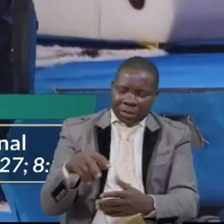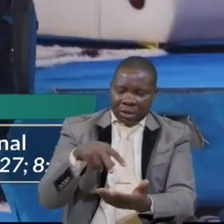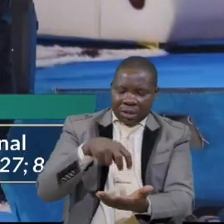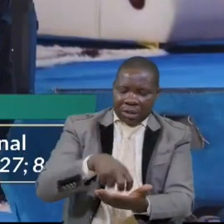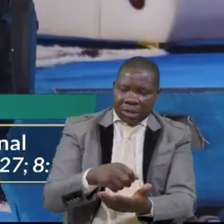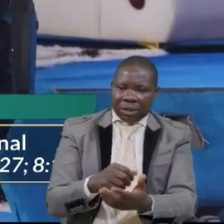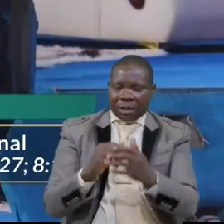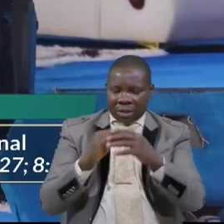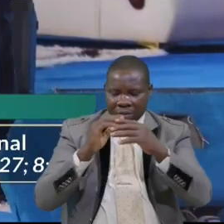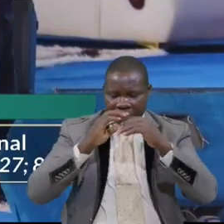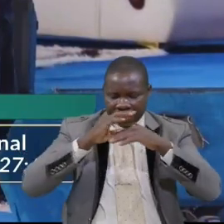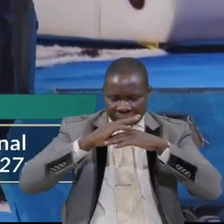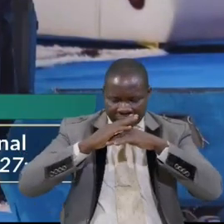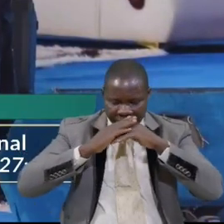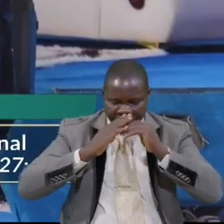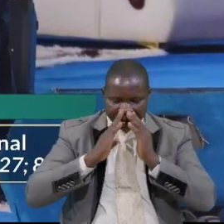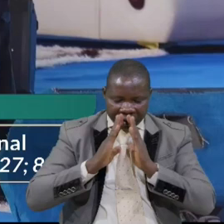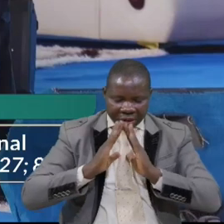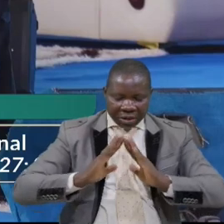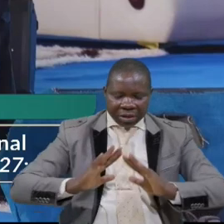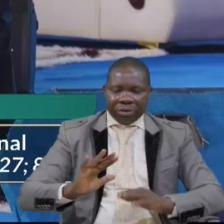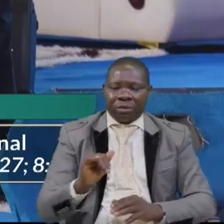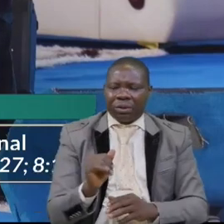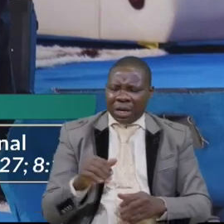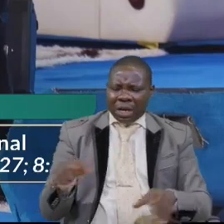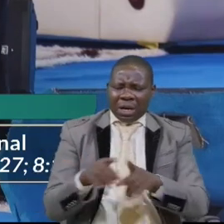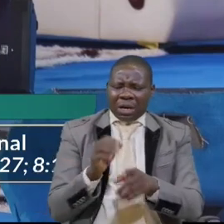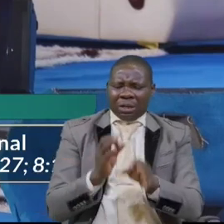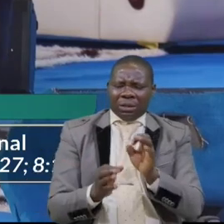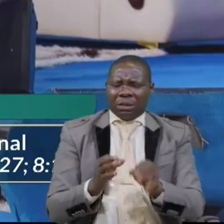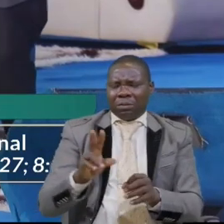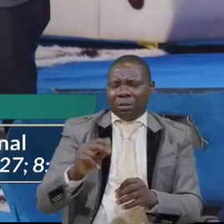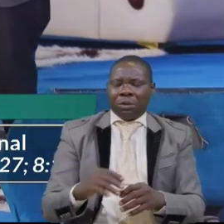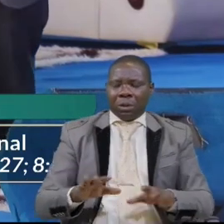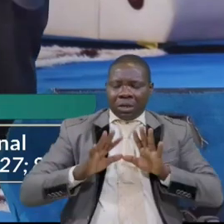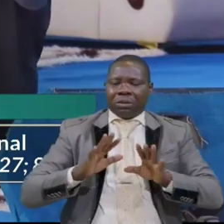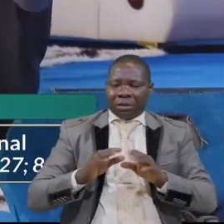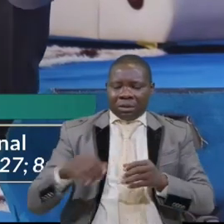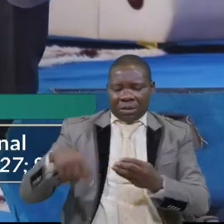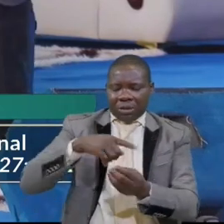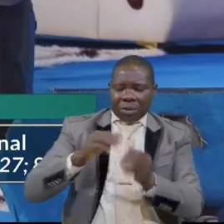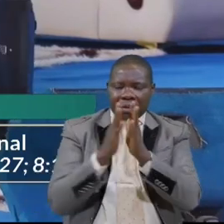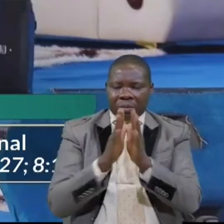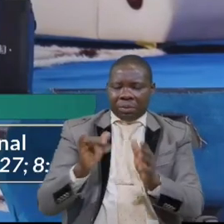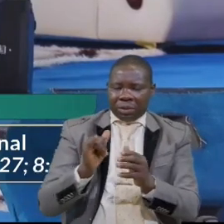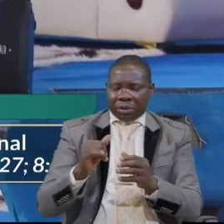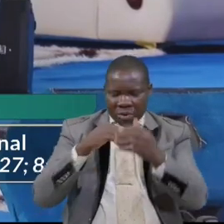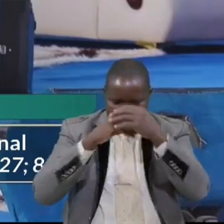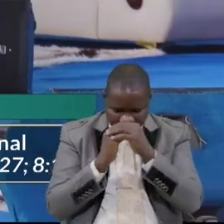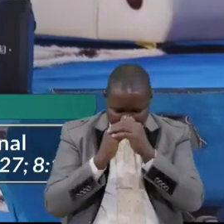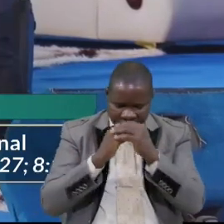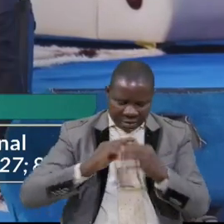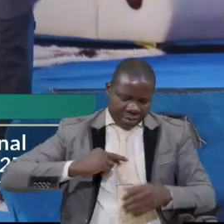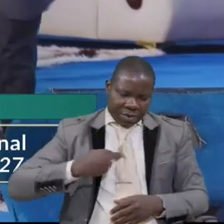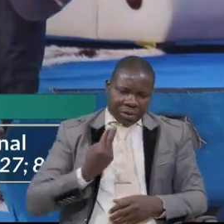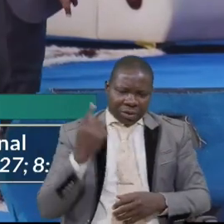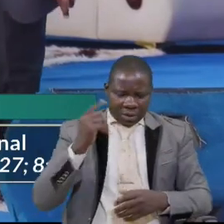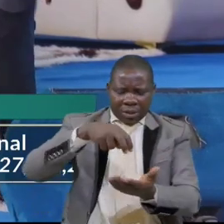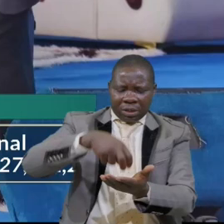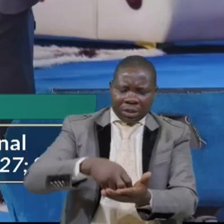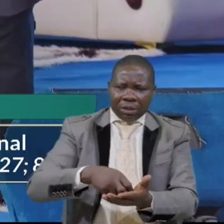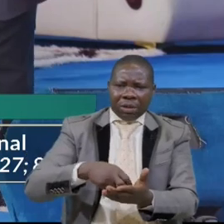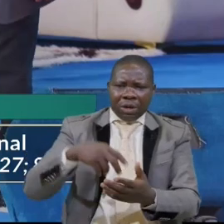avait pas de menace sur la prière sur la religion sur l'adoration il se mettait à genou